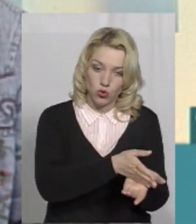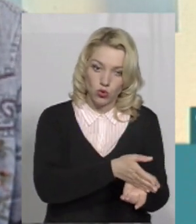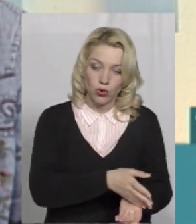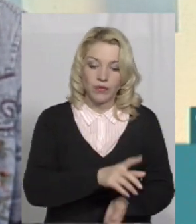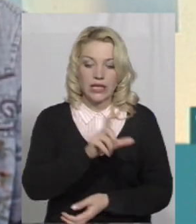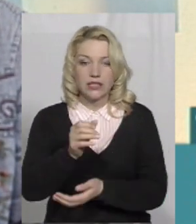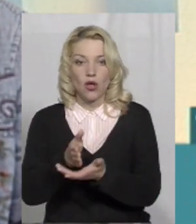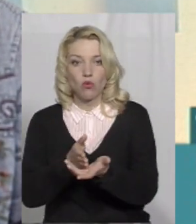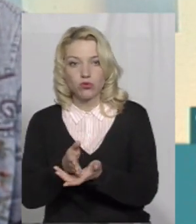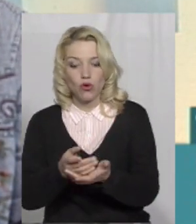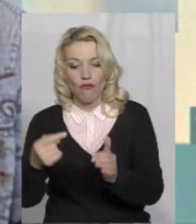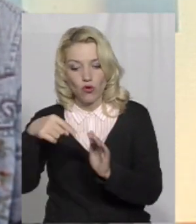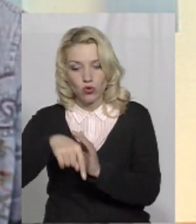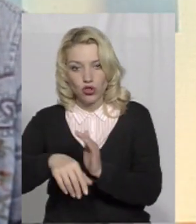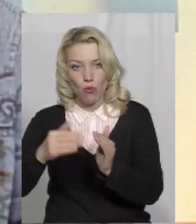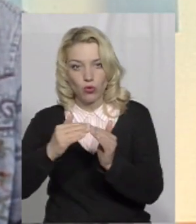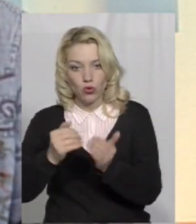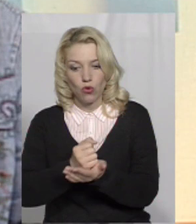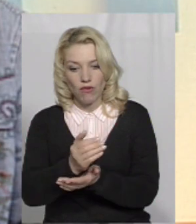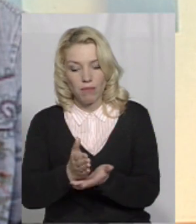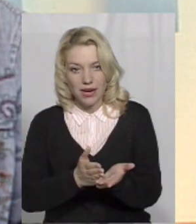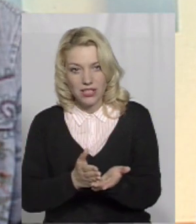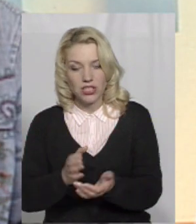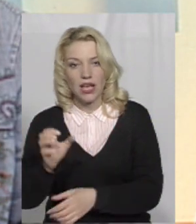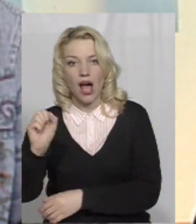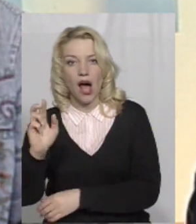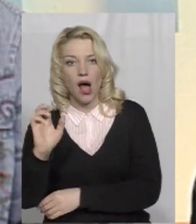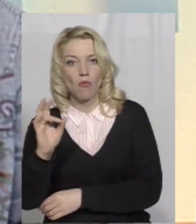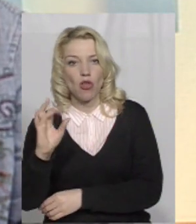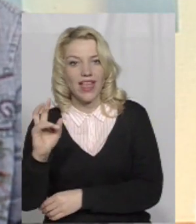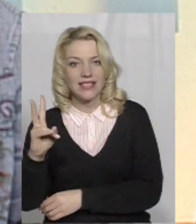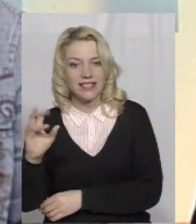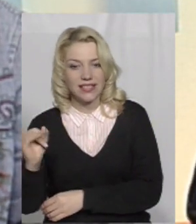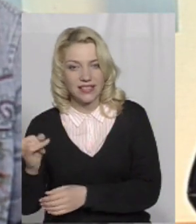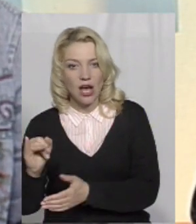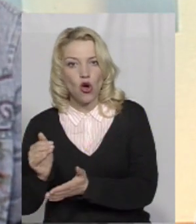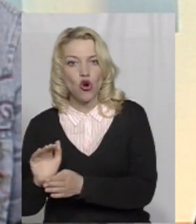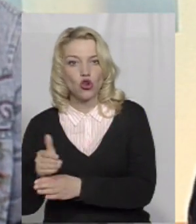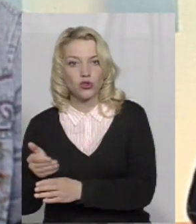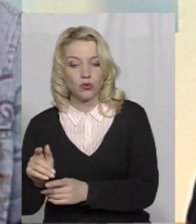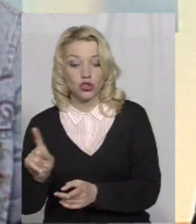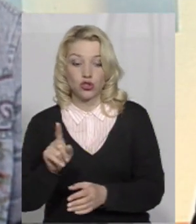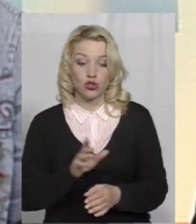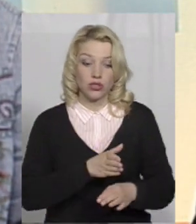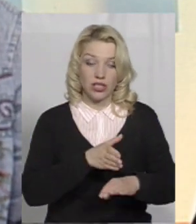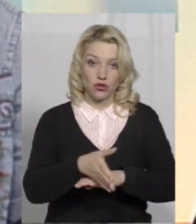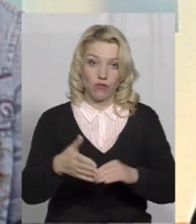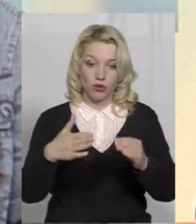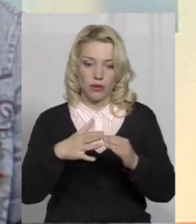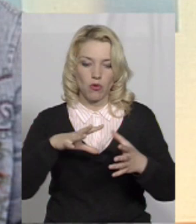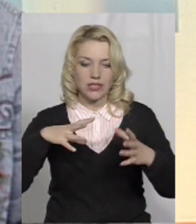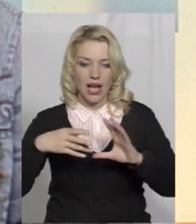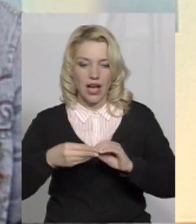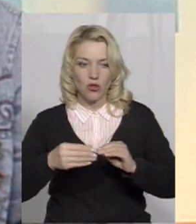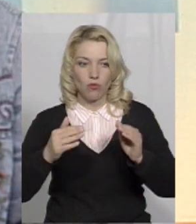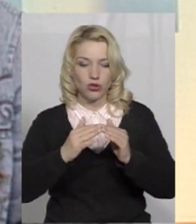обслуговування внутрішньобудинкових мереж і за абонентський розподіл. Це здійснення, тобто все, що зайшло в будинок по загальнобудинковому лічильнику,